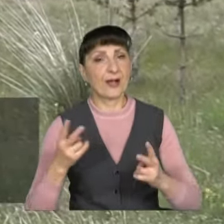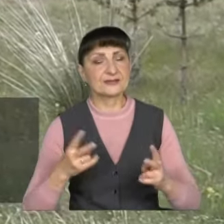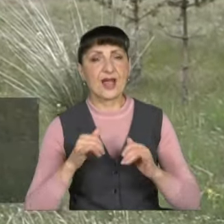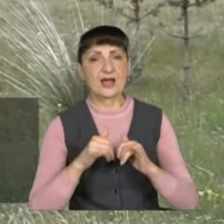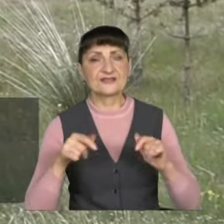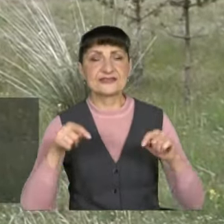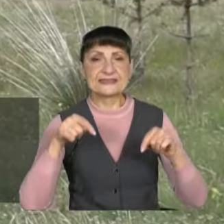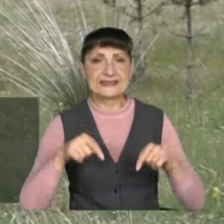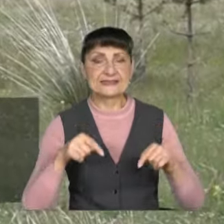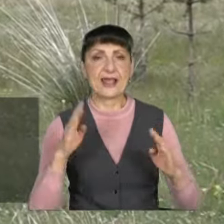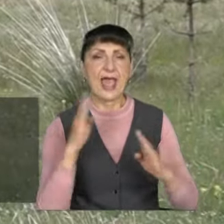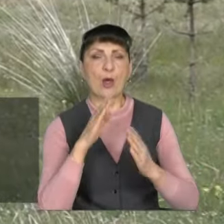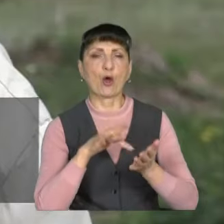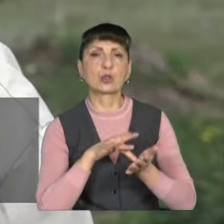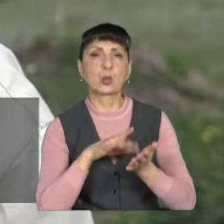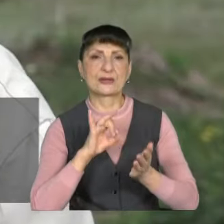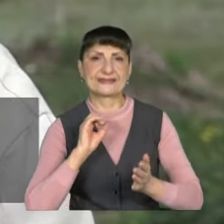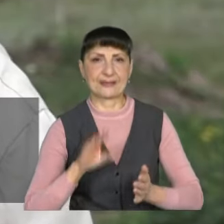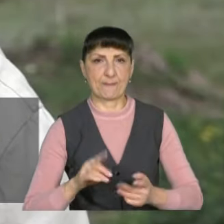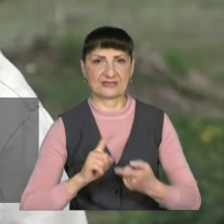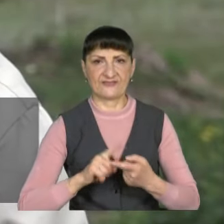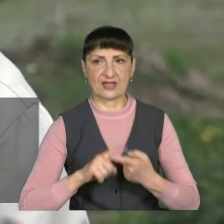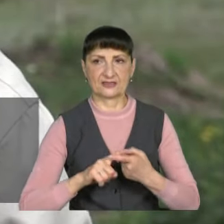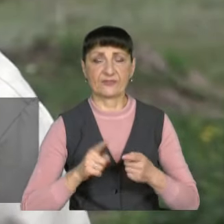необходимости развития здесь экотуризма.